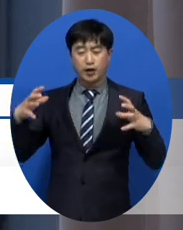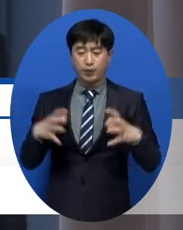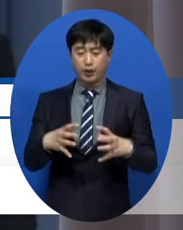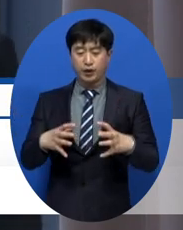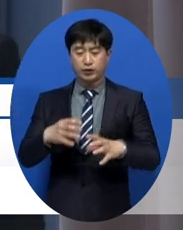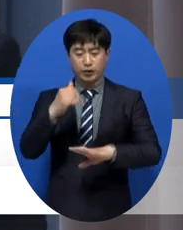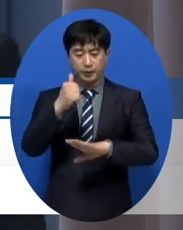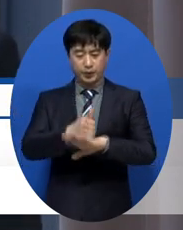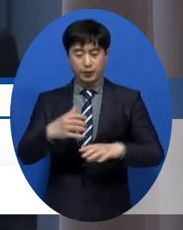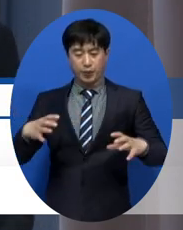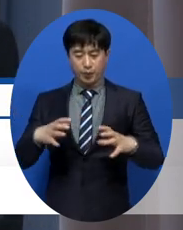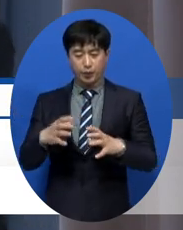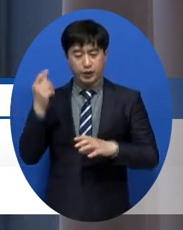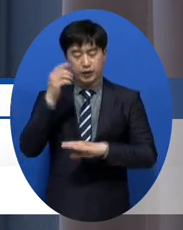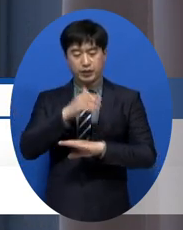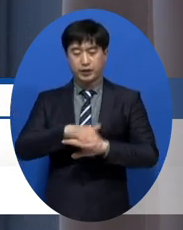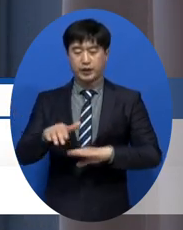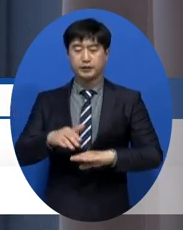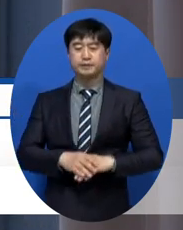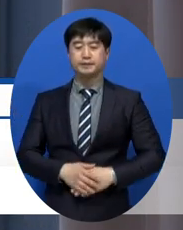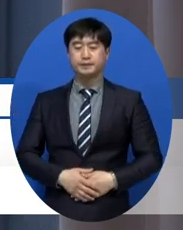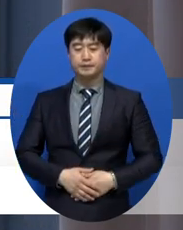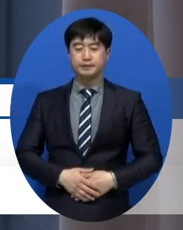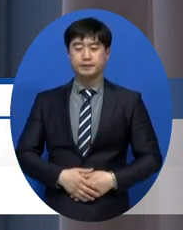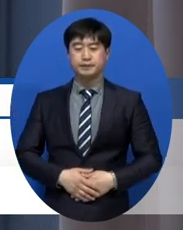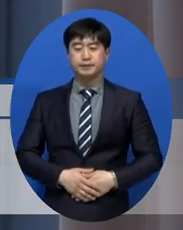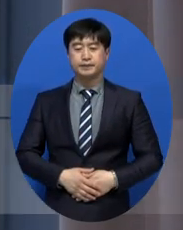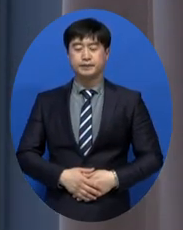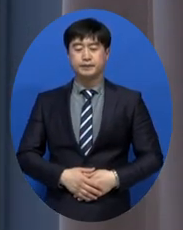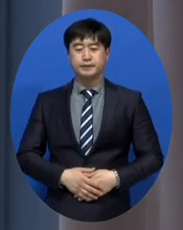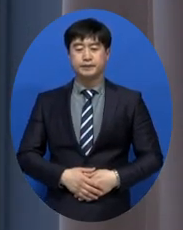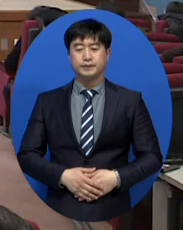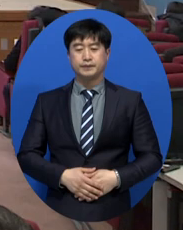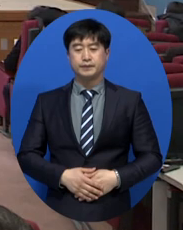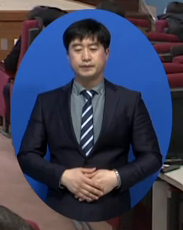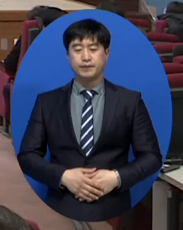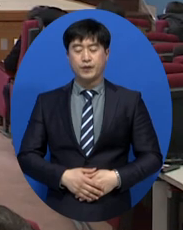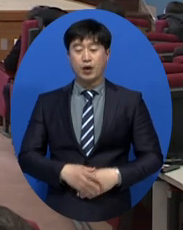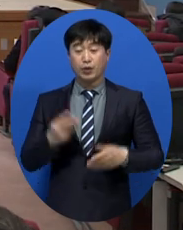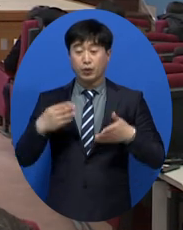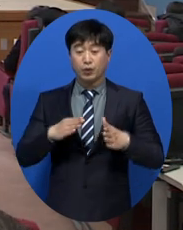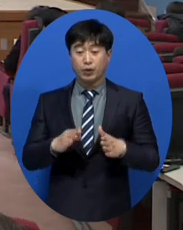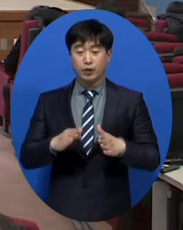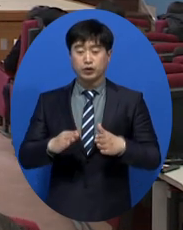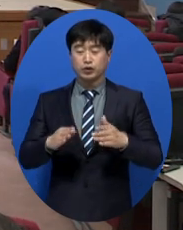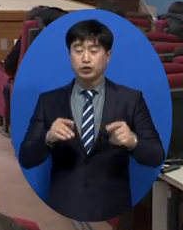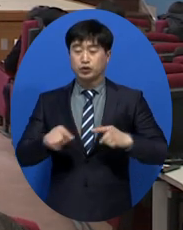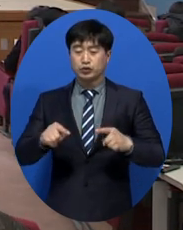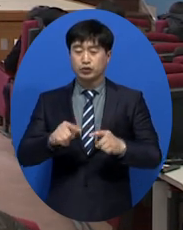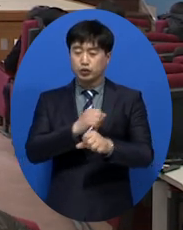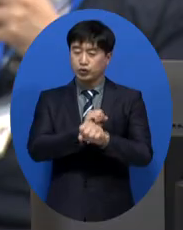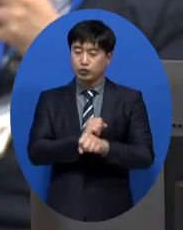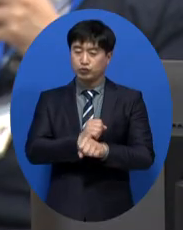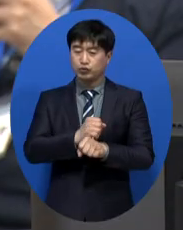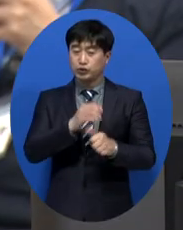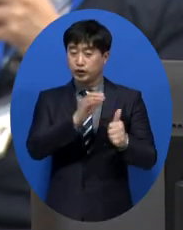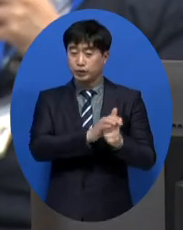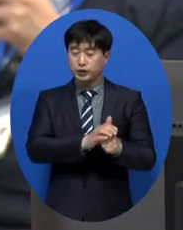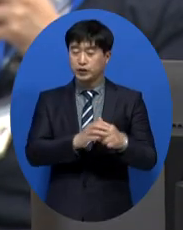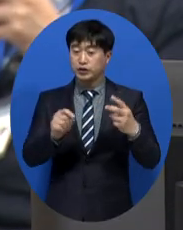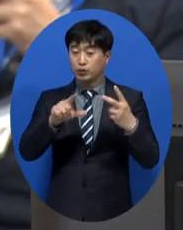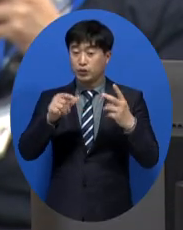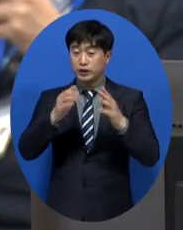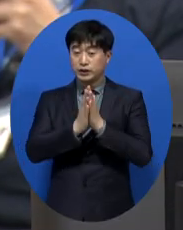모아서 마무리하는 그런 시간으로 가질 예정입니다. 경기도는 정책 연구 용역을 올해